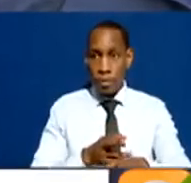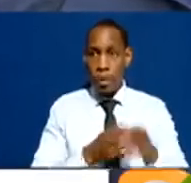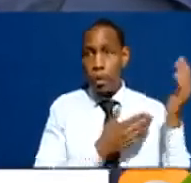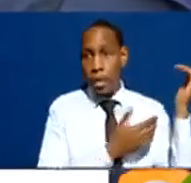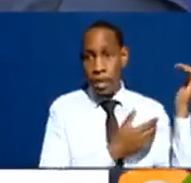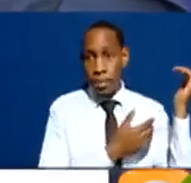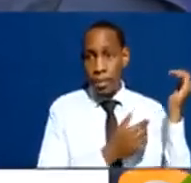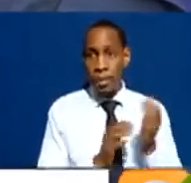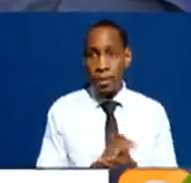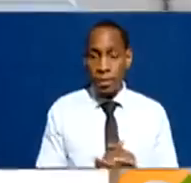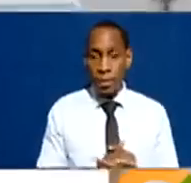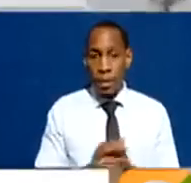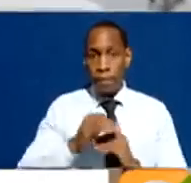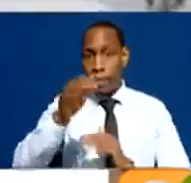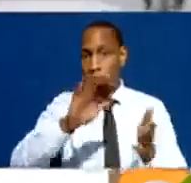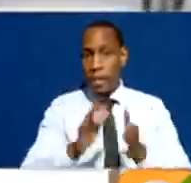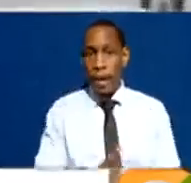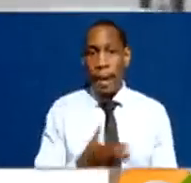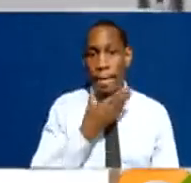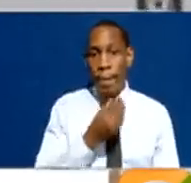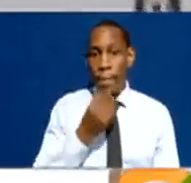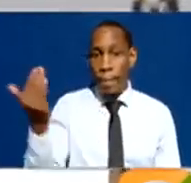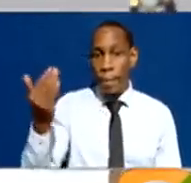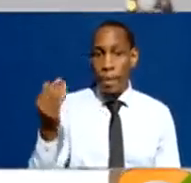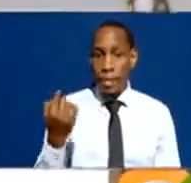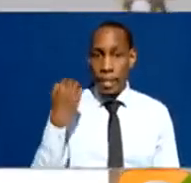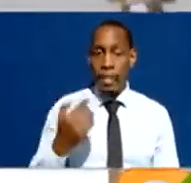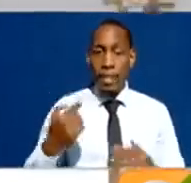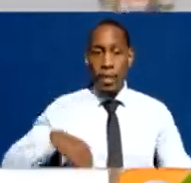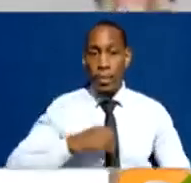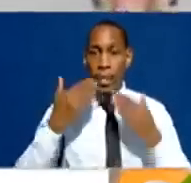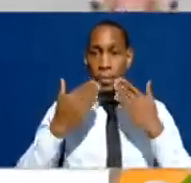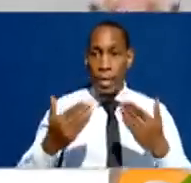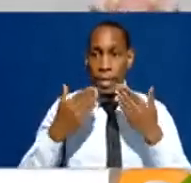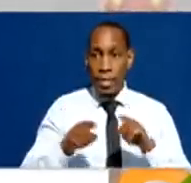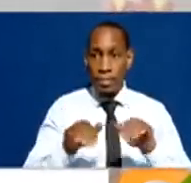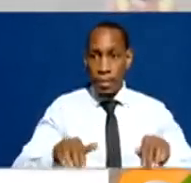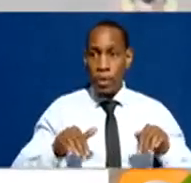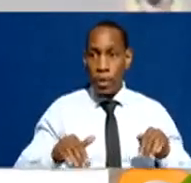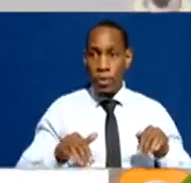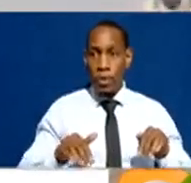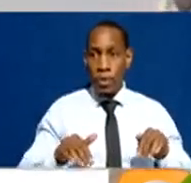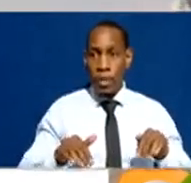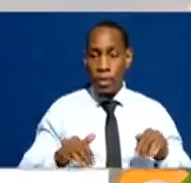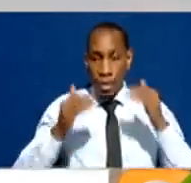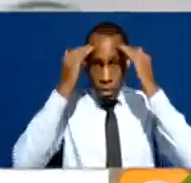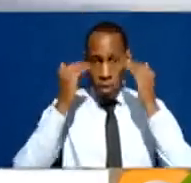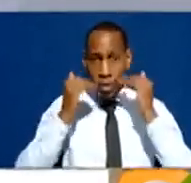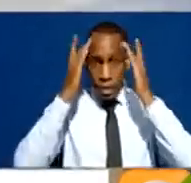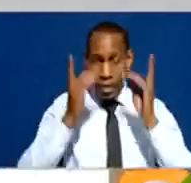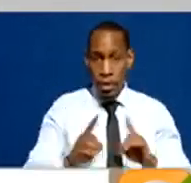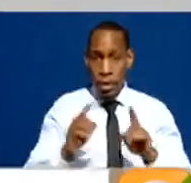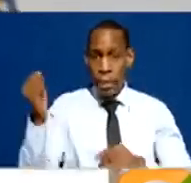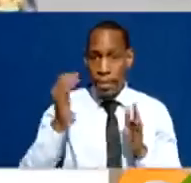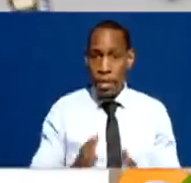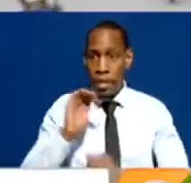wanatarajia kuangalia itakuwa ni aje. Vile baba aliongea jana, tumeshukuru. Tunangoja koti tamuona mina gani. Lakini